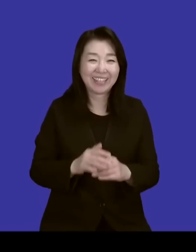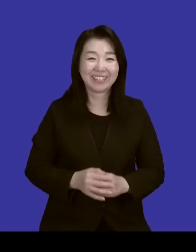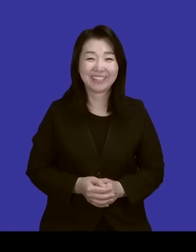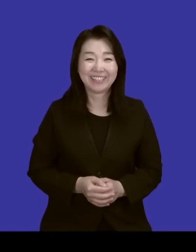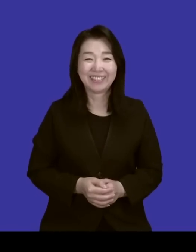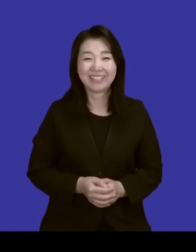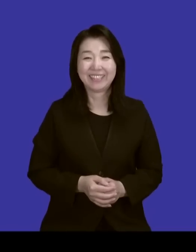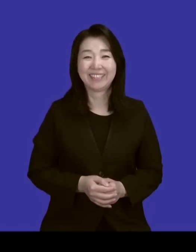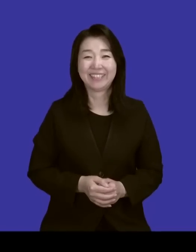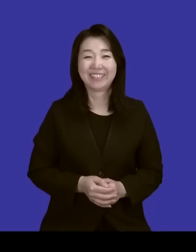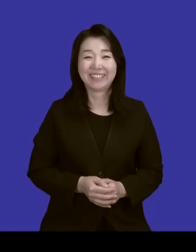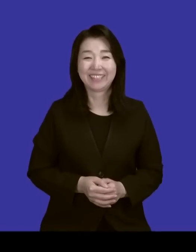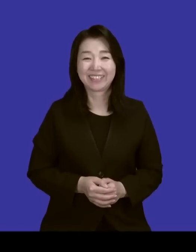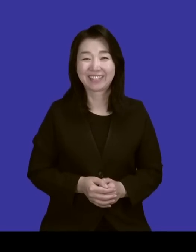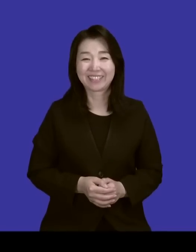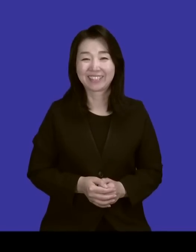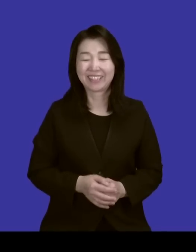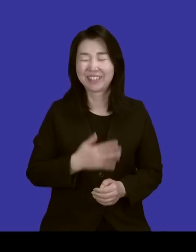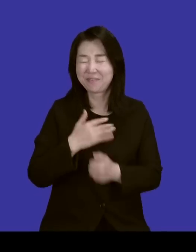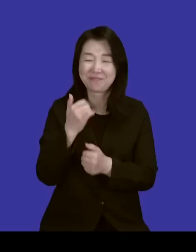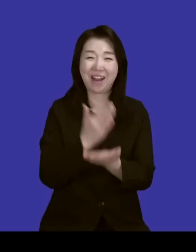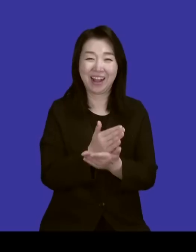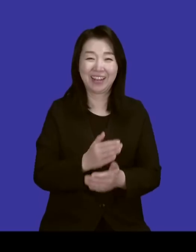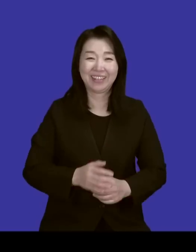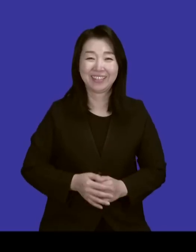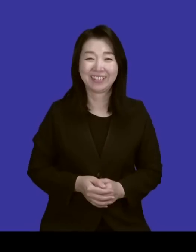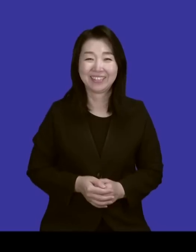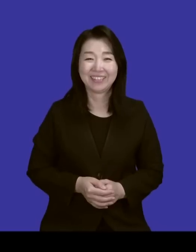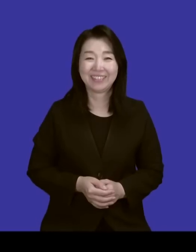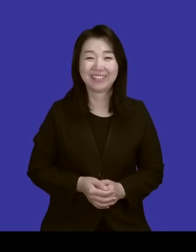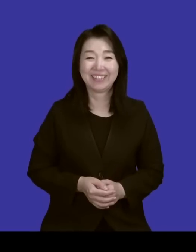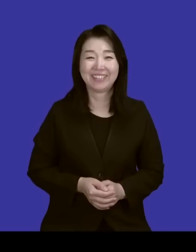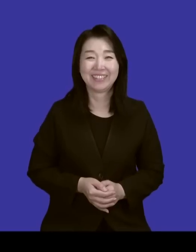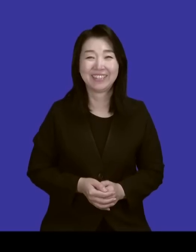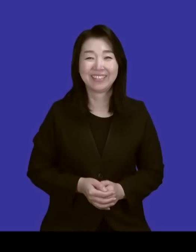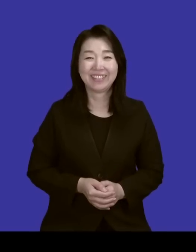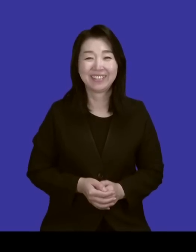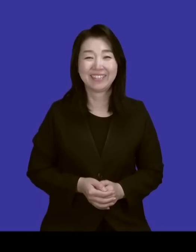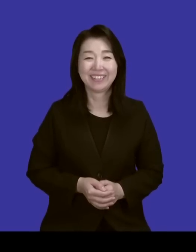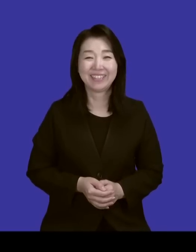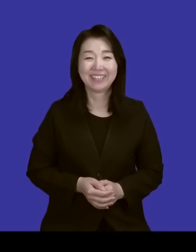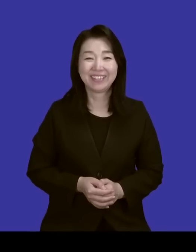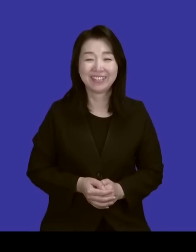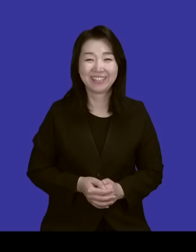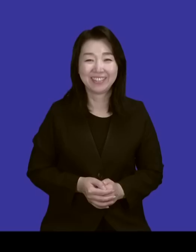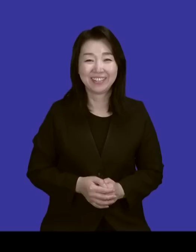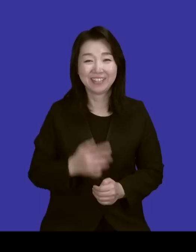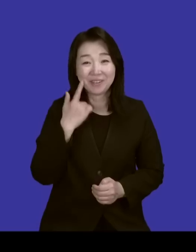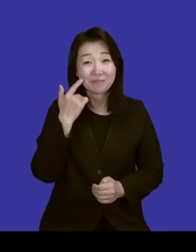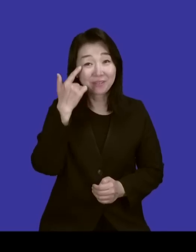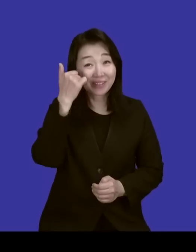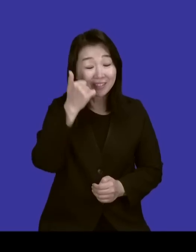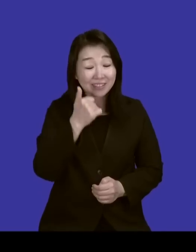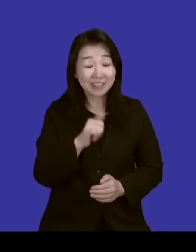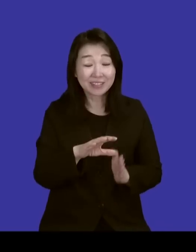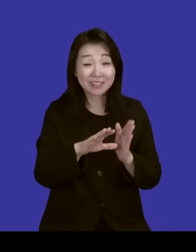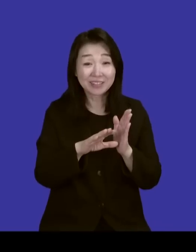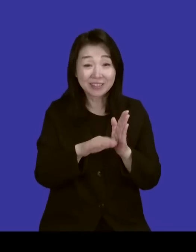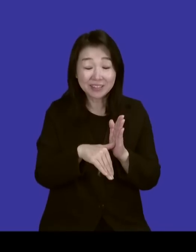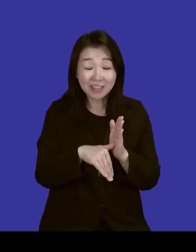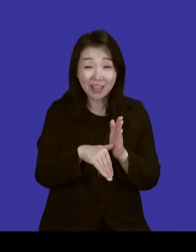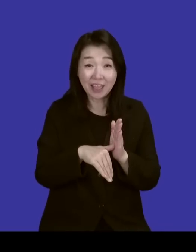기대됩니다. 저 자꾸 보고 그러지 마십시오. 통이다. 네, 진짜. 목사님 그때 못 갔던